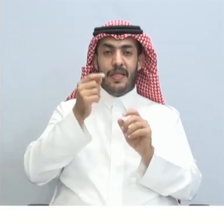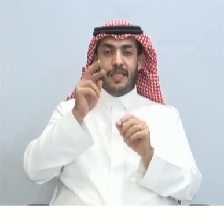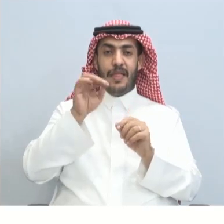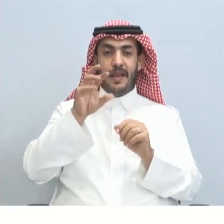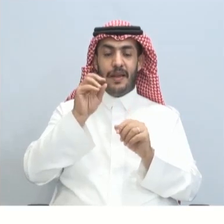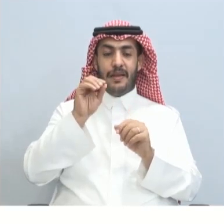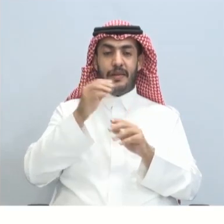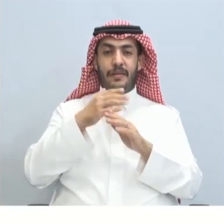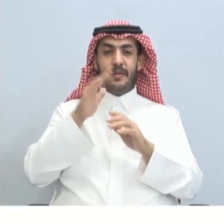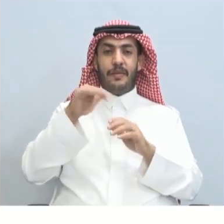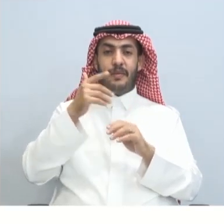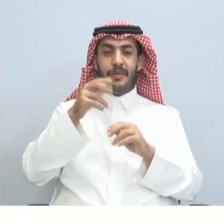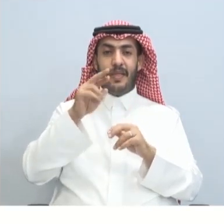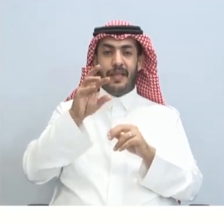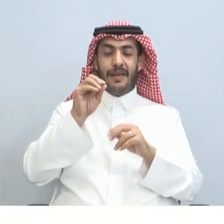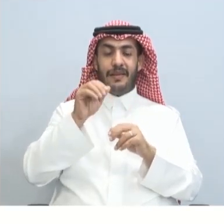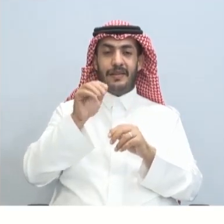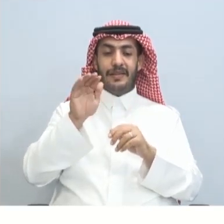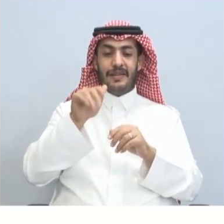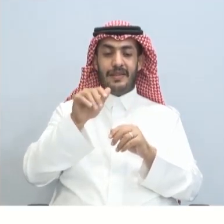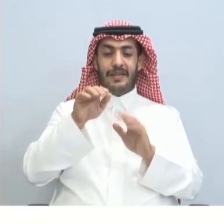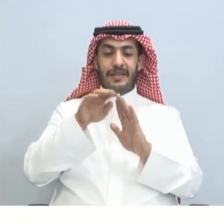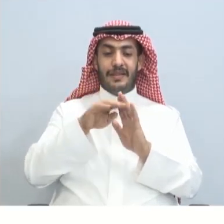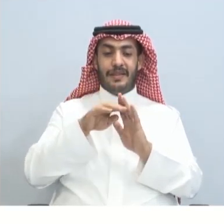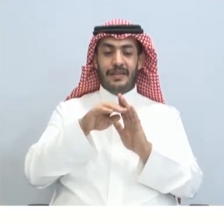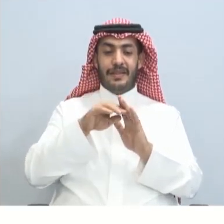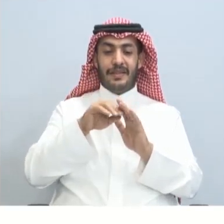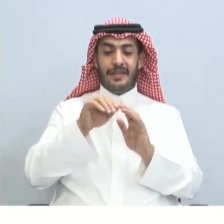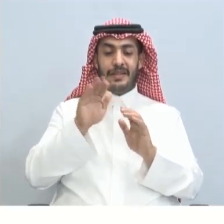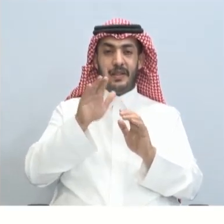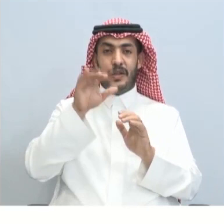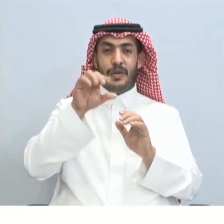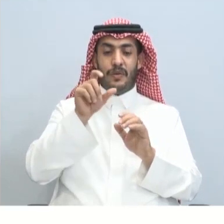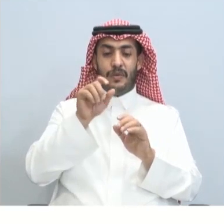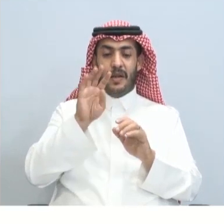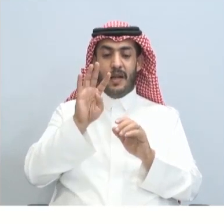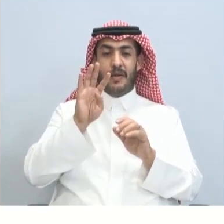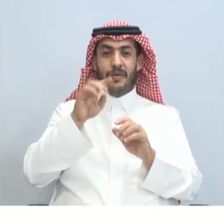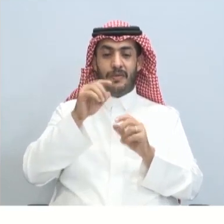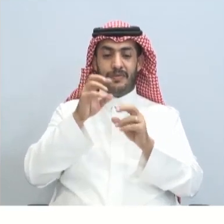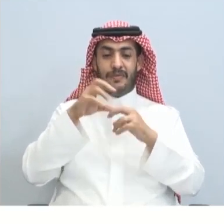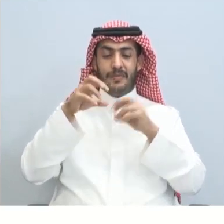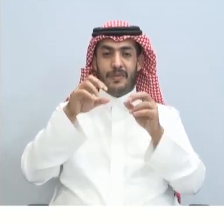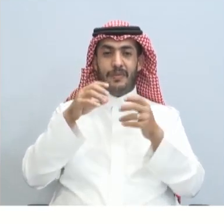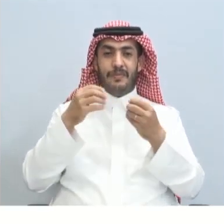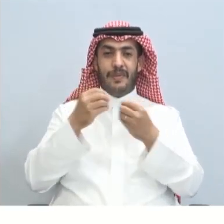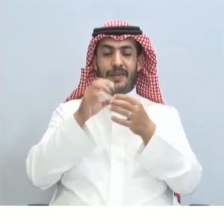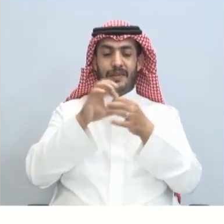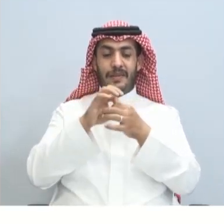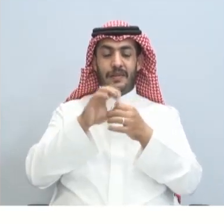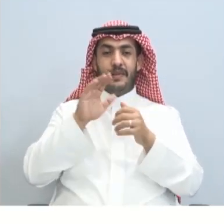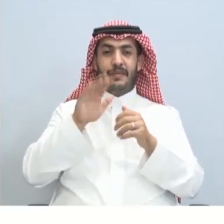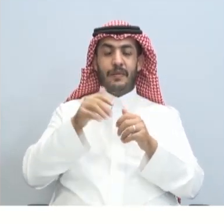الذره ولان الذره السليك ولان لذره السليكون اربعه الكترونات تكافؤ